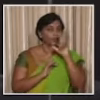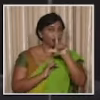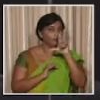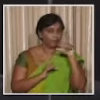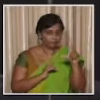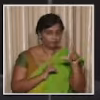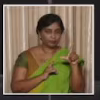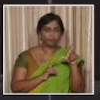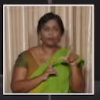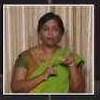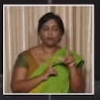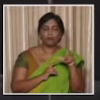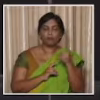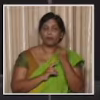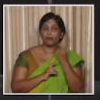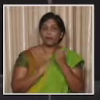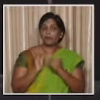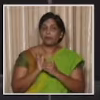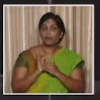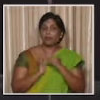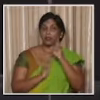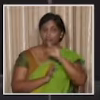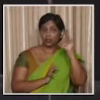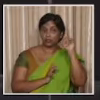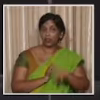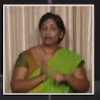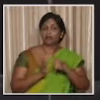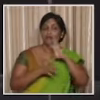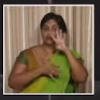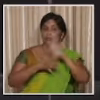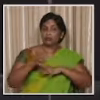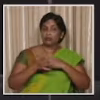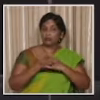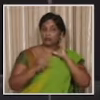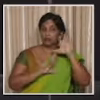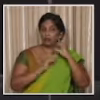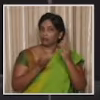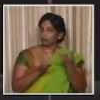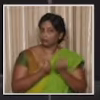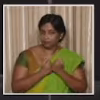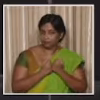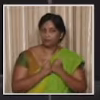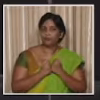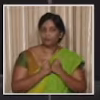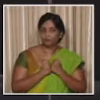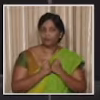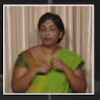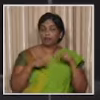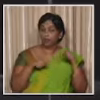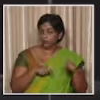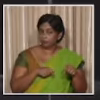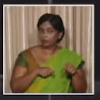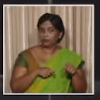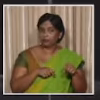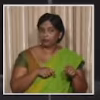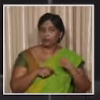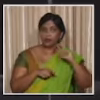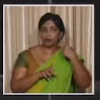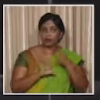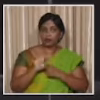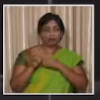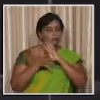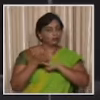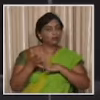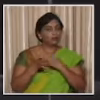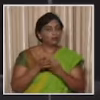74ක රුපියල් මිලියන 10,000ක ඇස්ටිමේන්තු සියල්ල ඩීටේල්ස් මං අරන් තියෙනවා. දැන් ඒකේ මේ ලබන අවුරුද්දේ